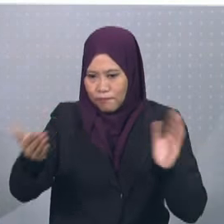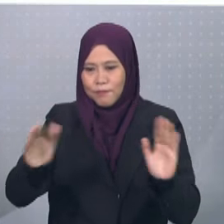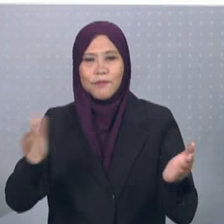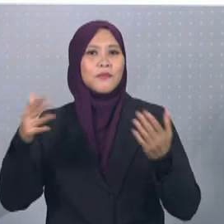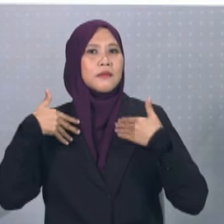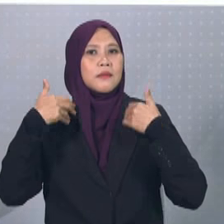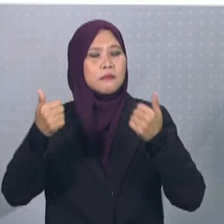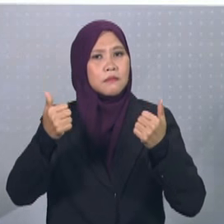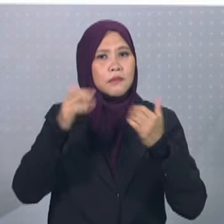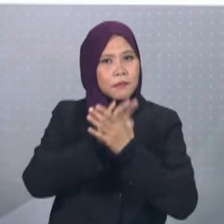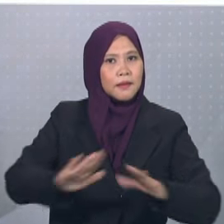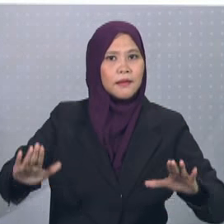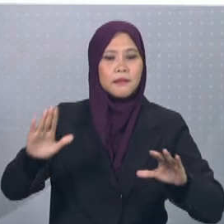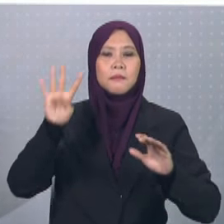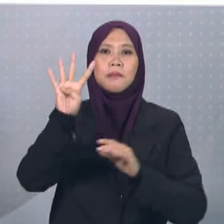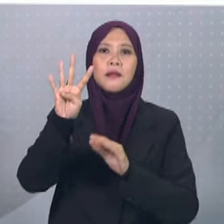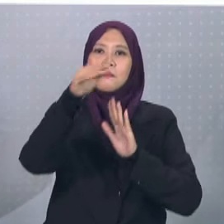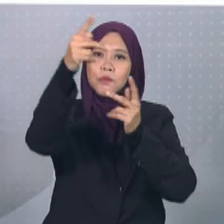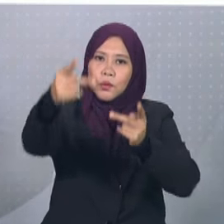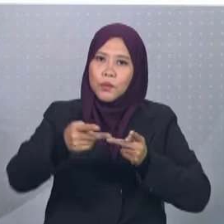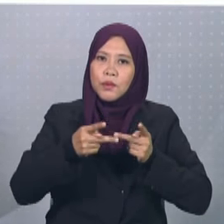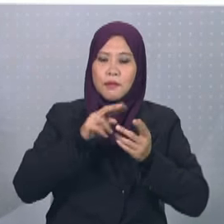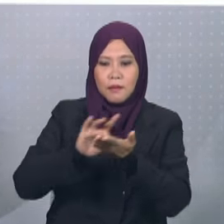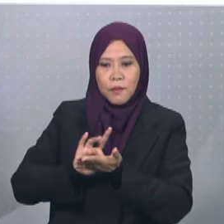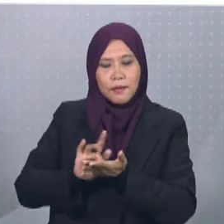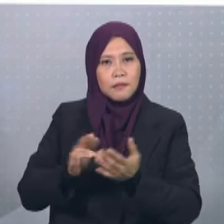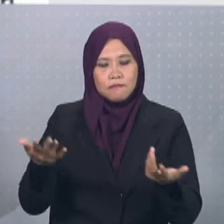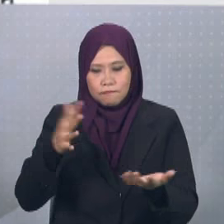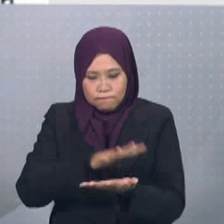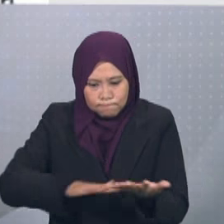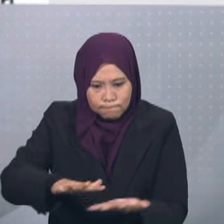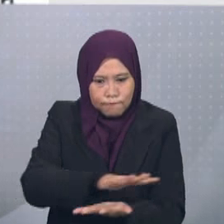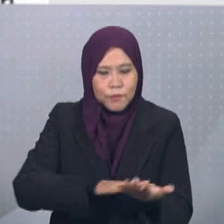serta keberkesanan 4 protokol rawatan menggunakan kombinasi